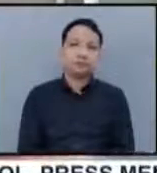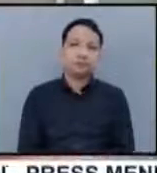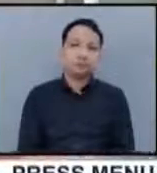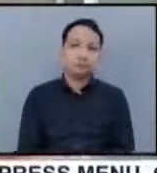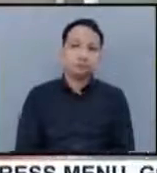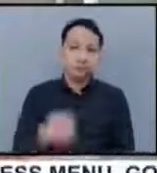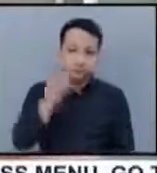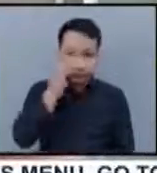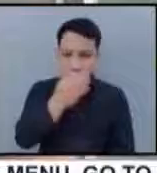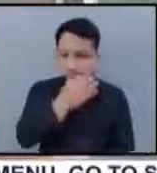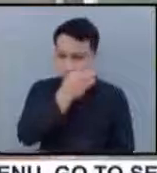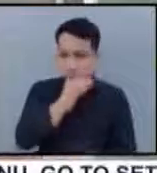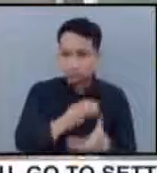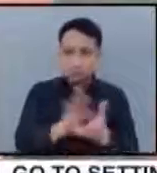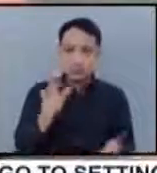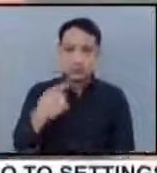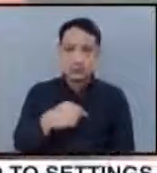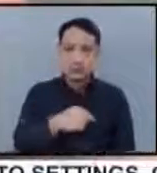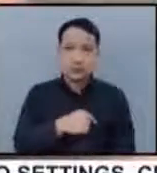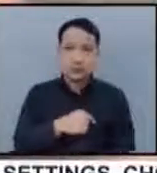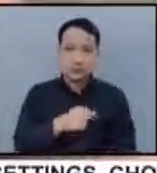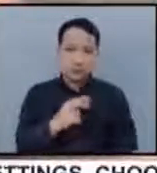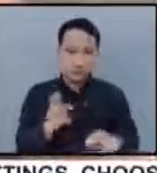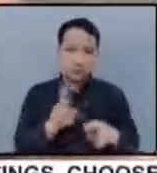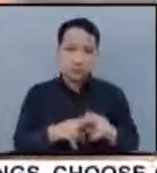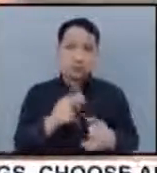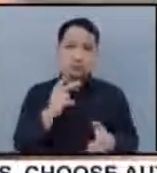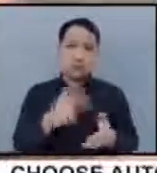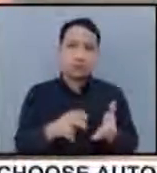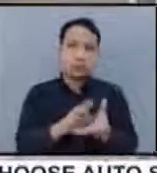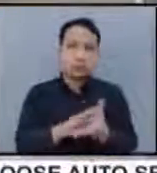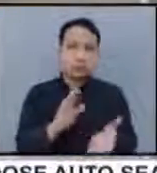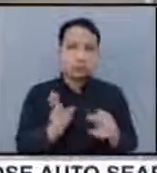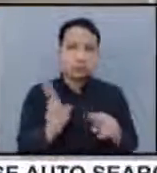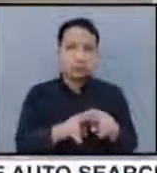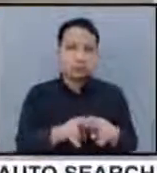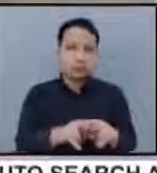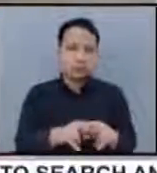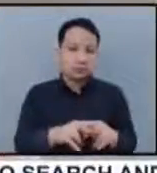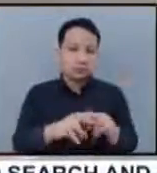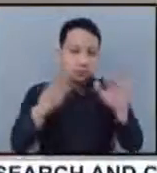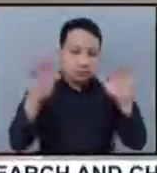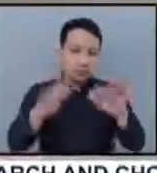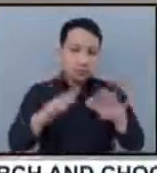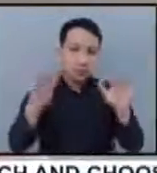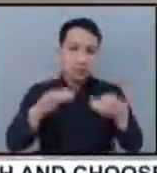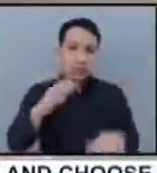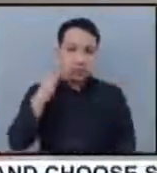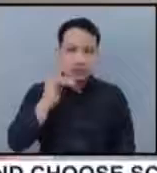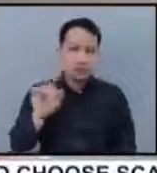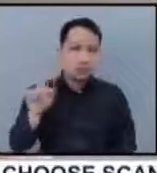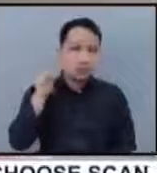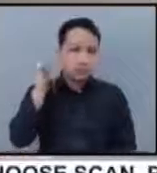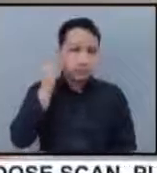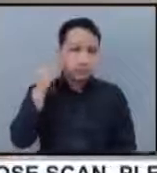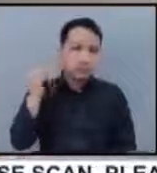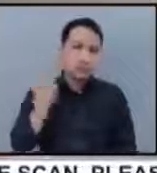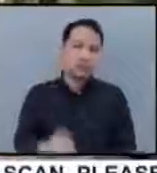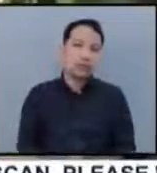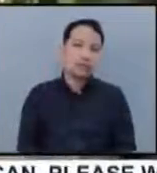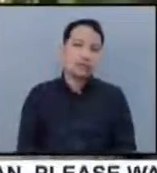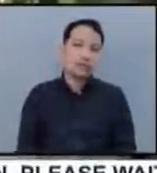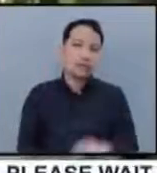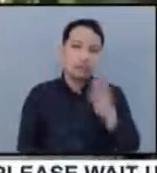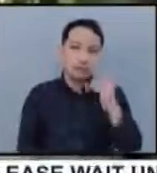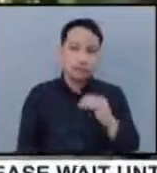Kaya medyo kami, tumataas din kami. Sa dahil, ma'am? Dahil sa ulan po. Isang dahilan nila eh. Ano po? Yung mahal ng